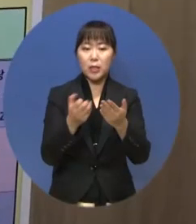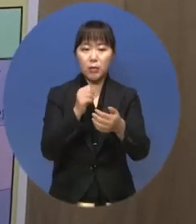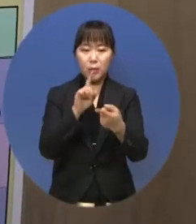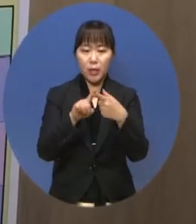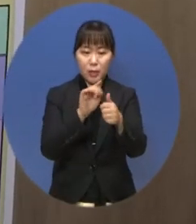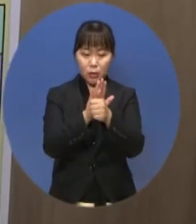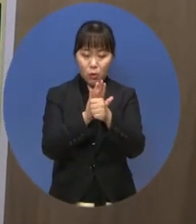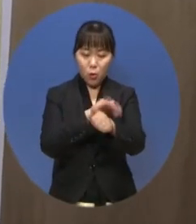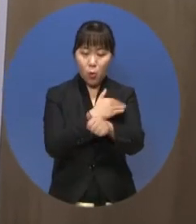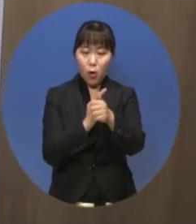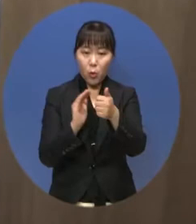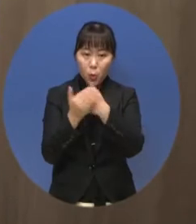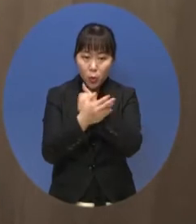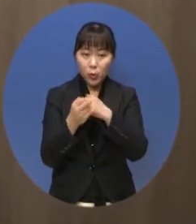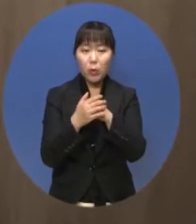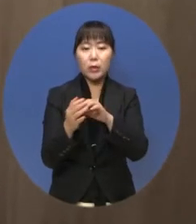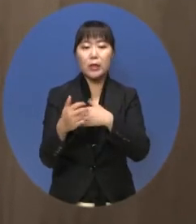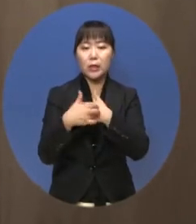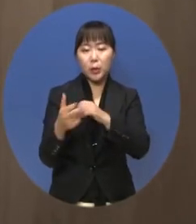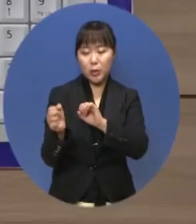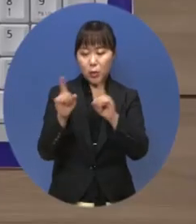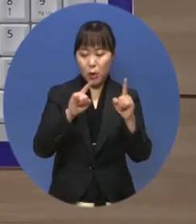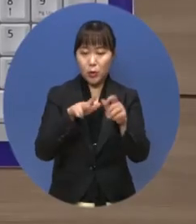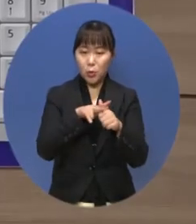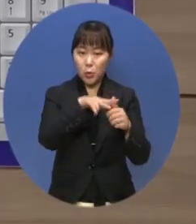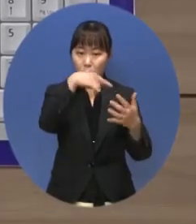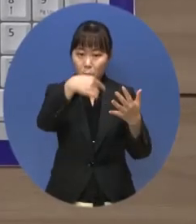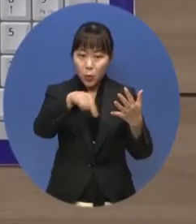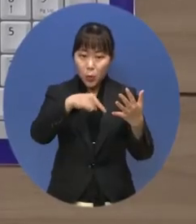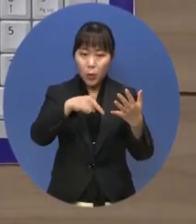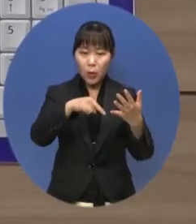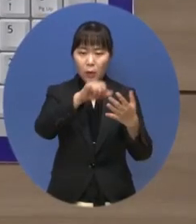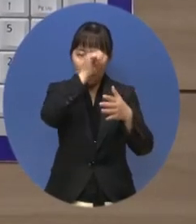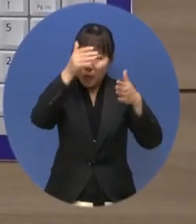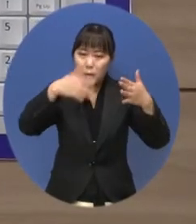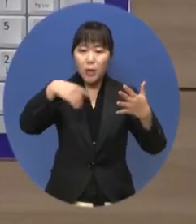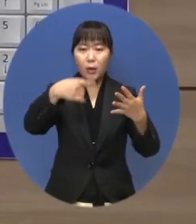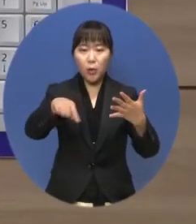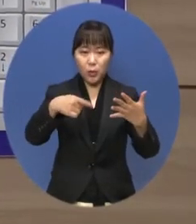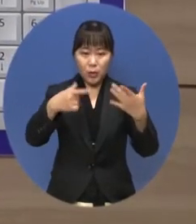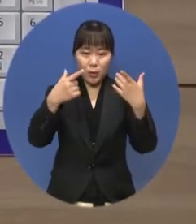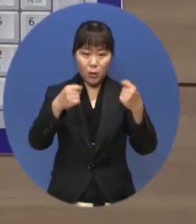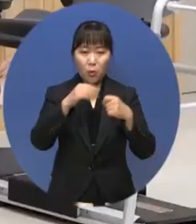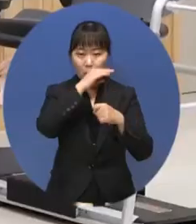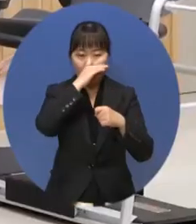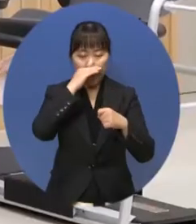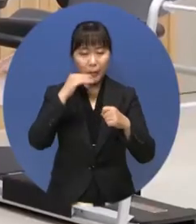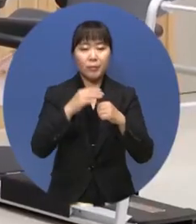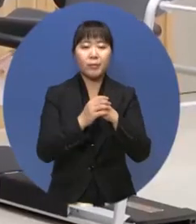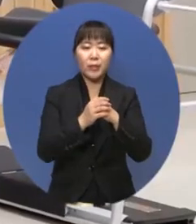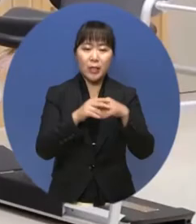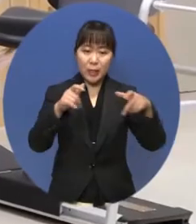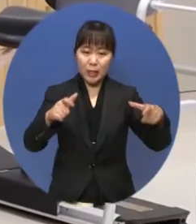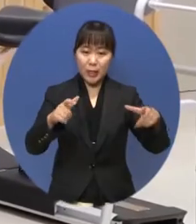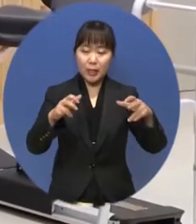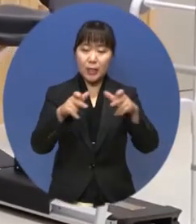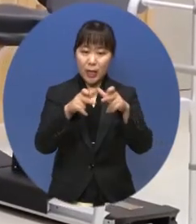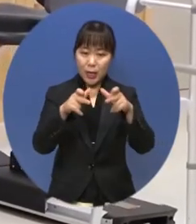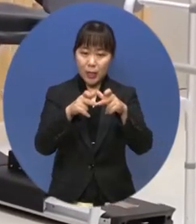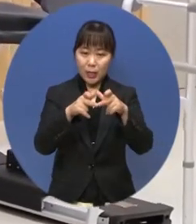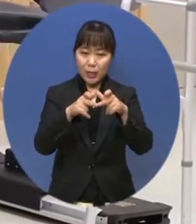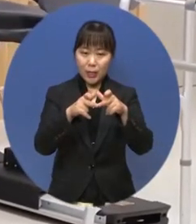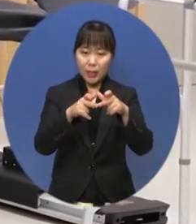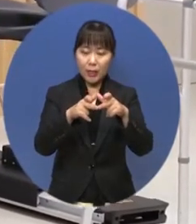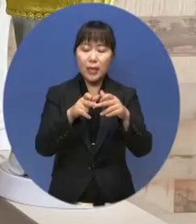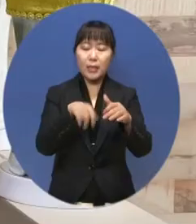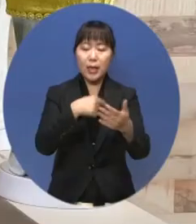권위 코너 의료 재활 정보화교육 평생교육 또 로 지역 장애인들의 자립을 지원하게